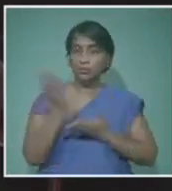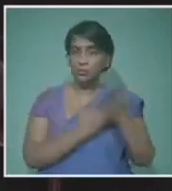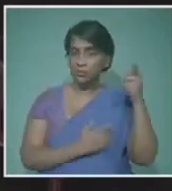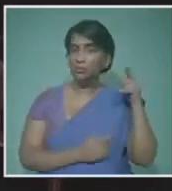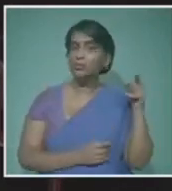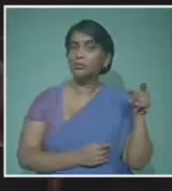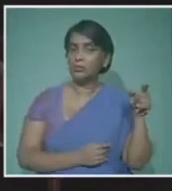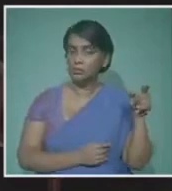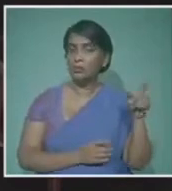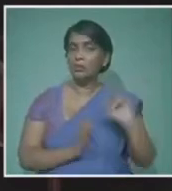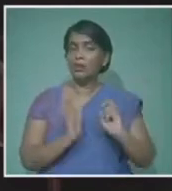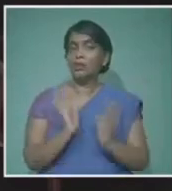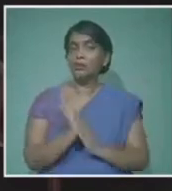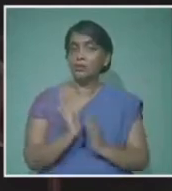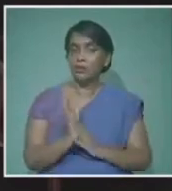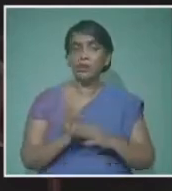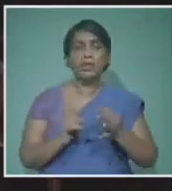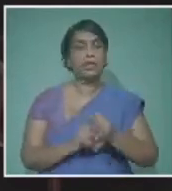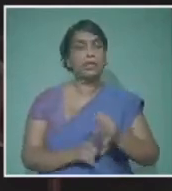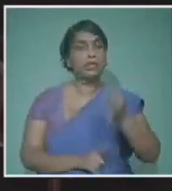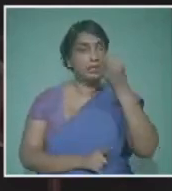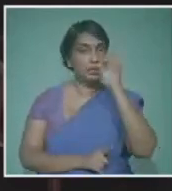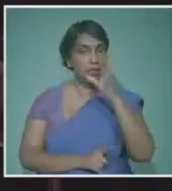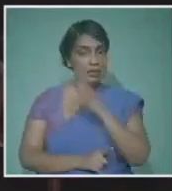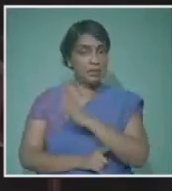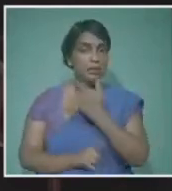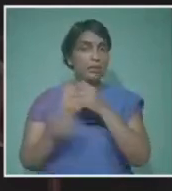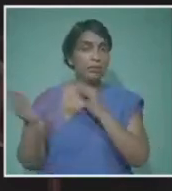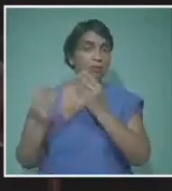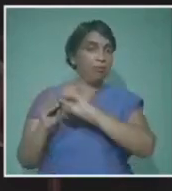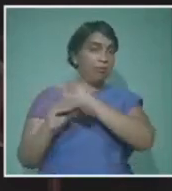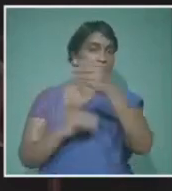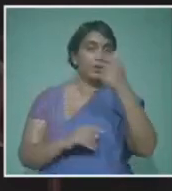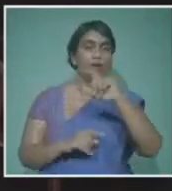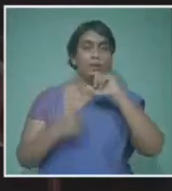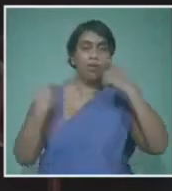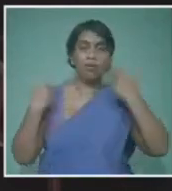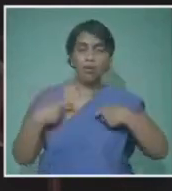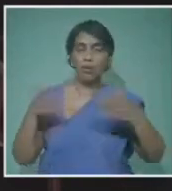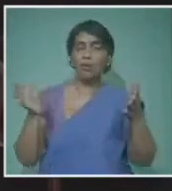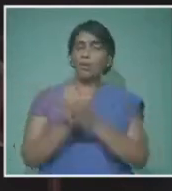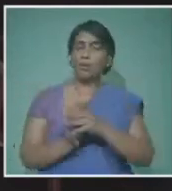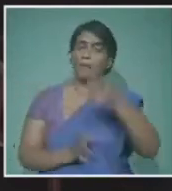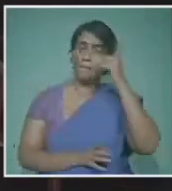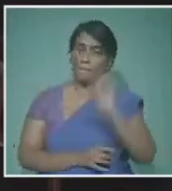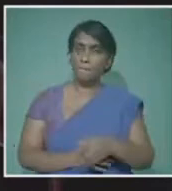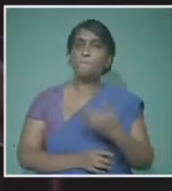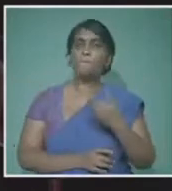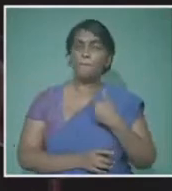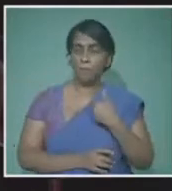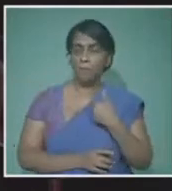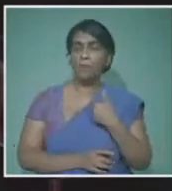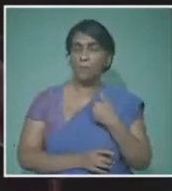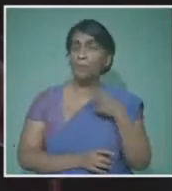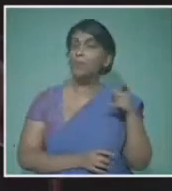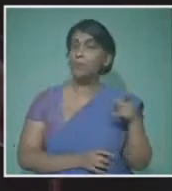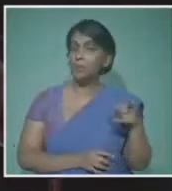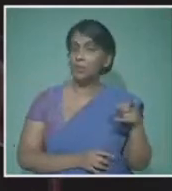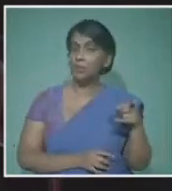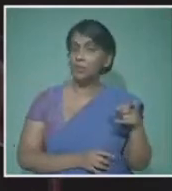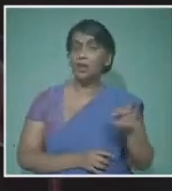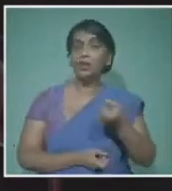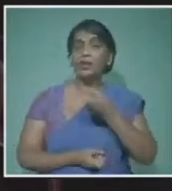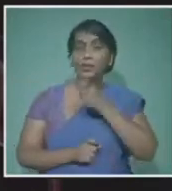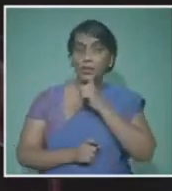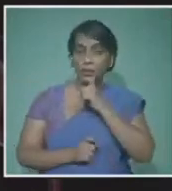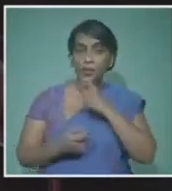අභියාචනාධිකරණයේදී කොමිසම් සභාවේ සභාපතිවරයා වෙනුවෙන් නැවිලා නීතිච කණ්ඩායමක් එකඟ වුණා මෙම නඩුව